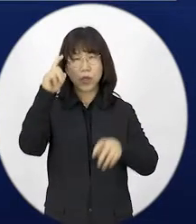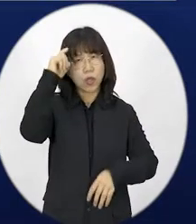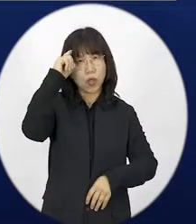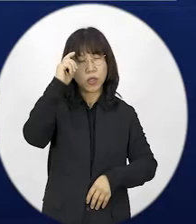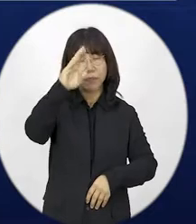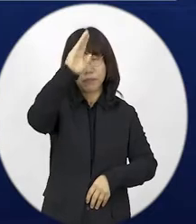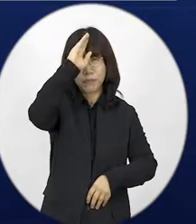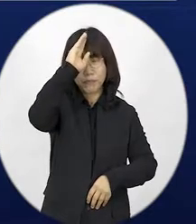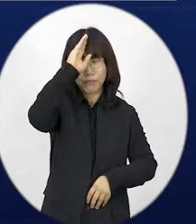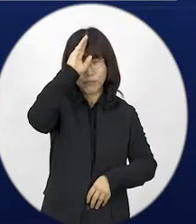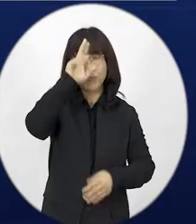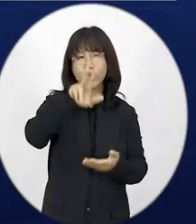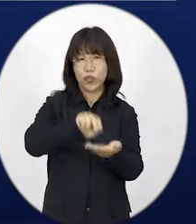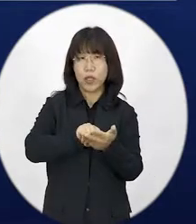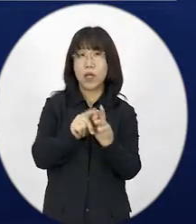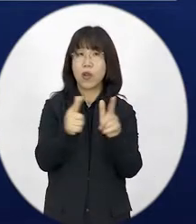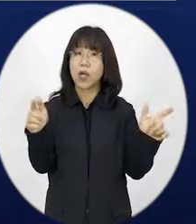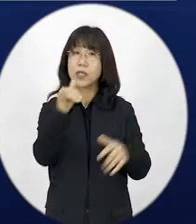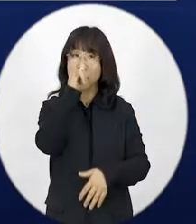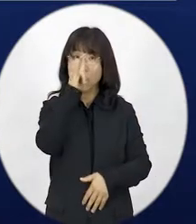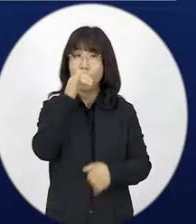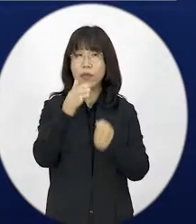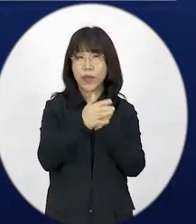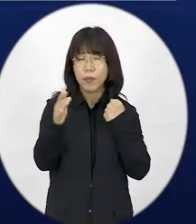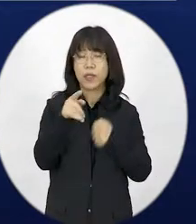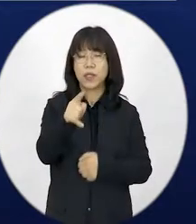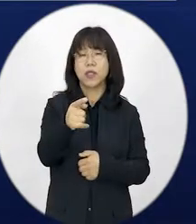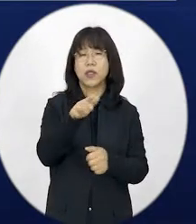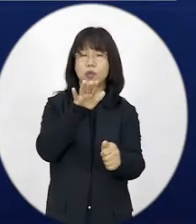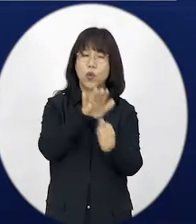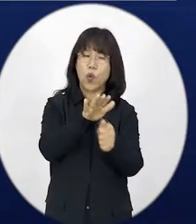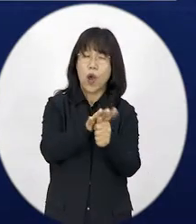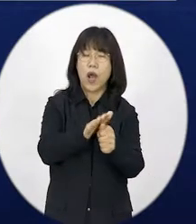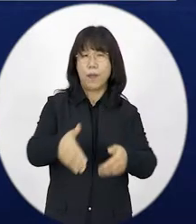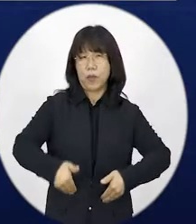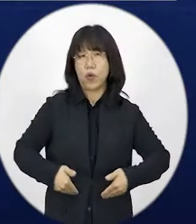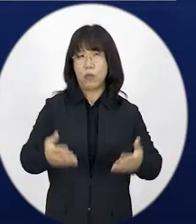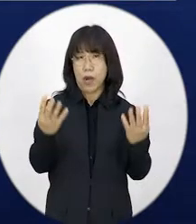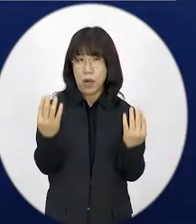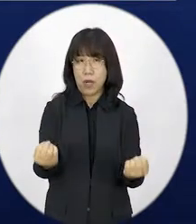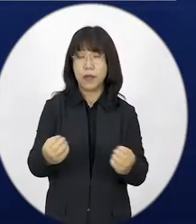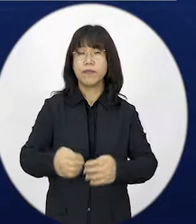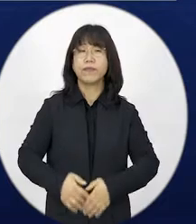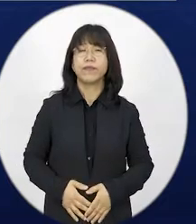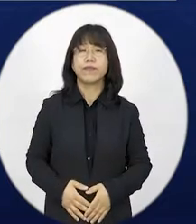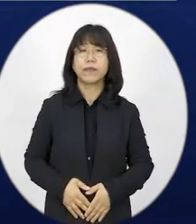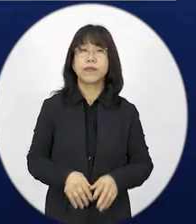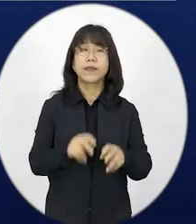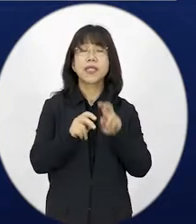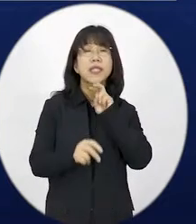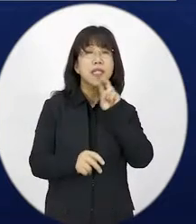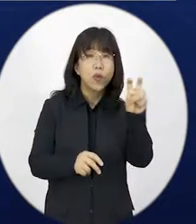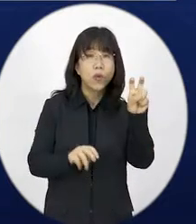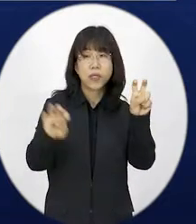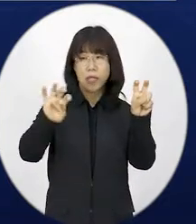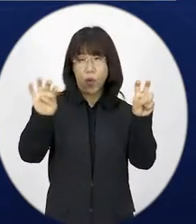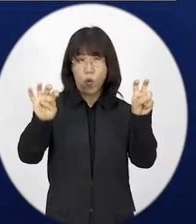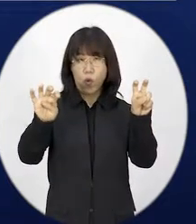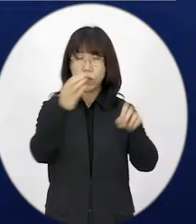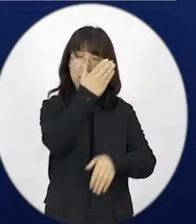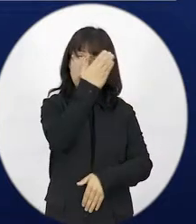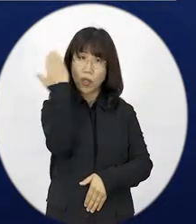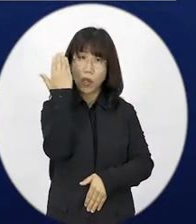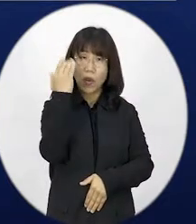달해 청년층의 정신건강을 위한 지원의 필요성이 높아지고 있는데요. 이에 2040세대